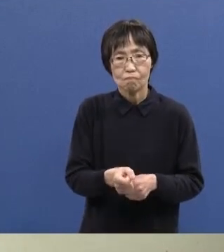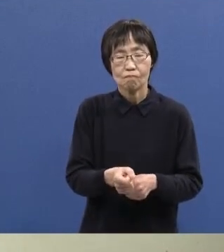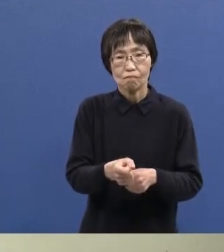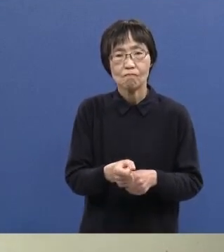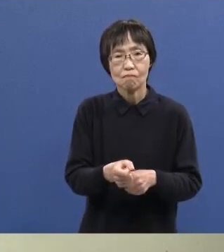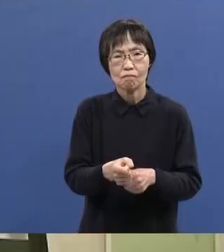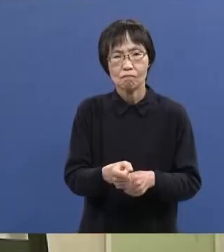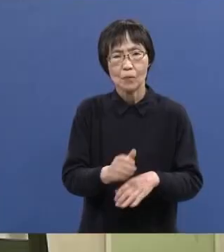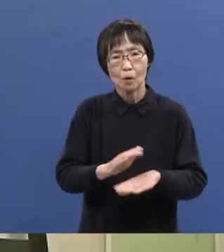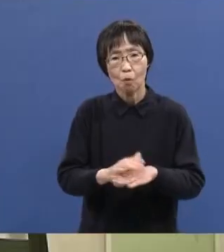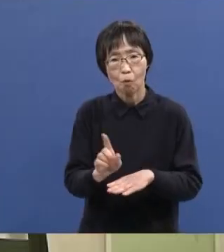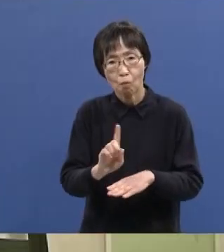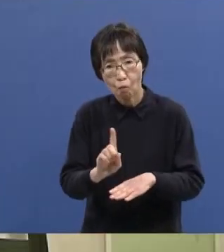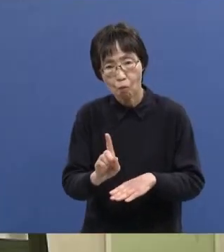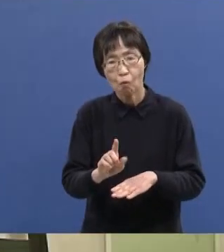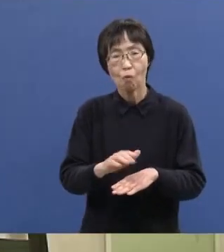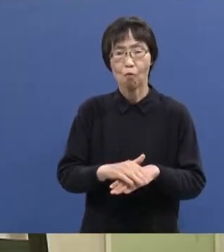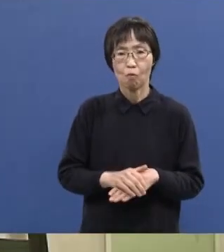こうですか？